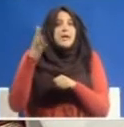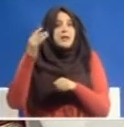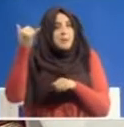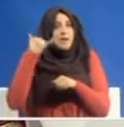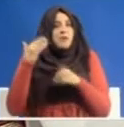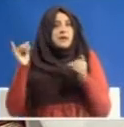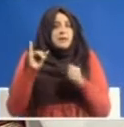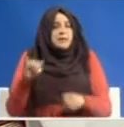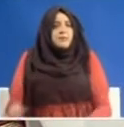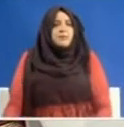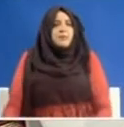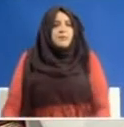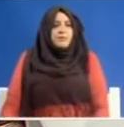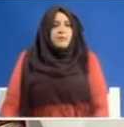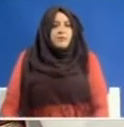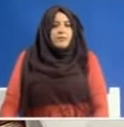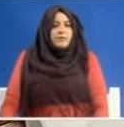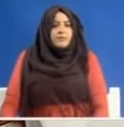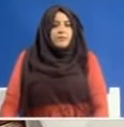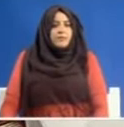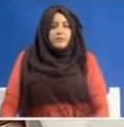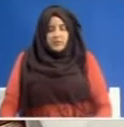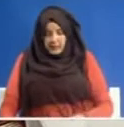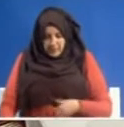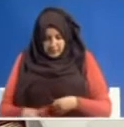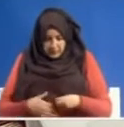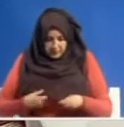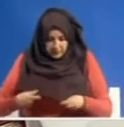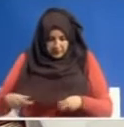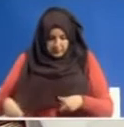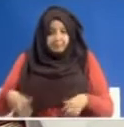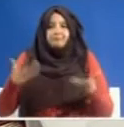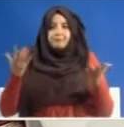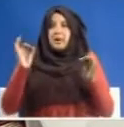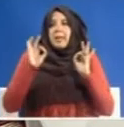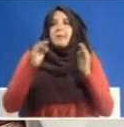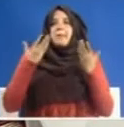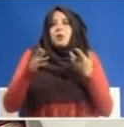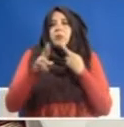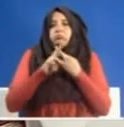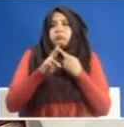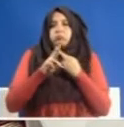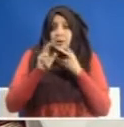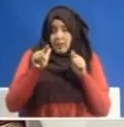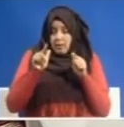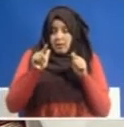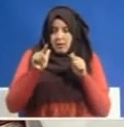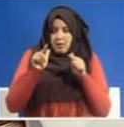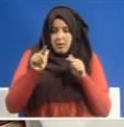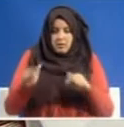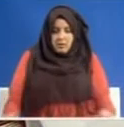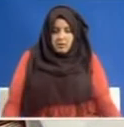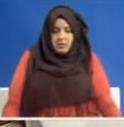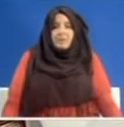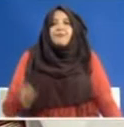هنالك اتصال. طيب نجيب على الأسئلة. نعم وجود اتصال. نعم من معي؟ السلام